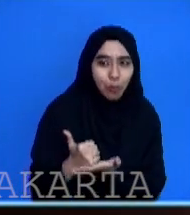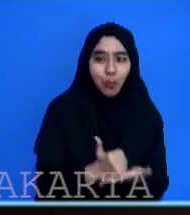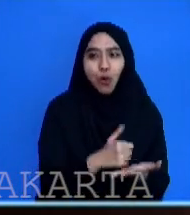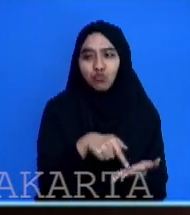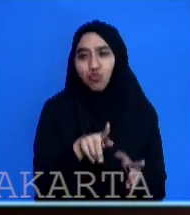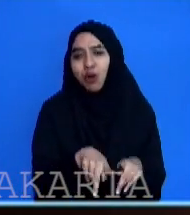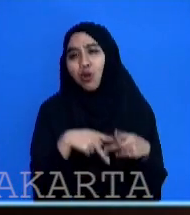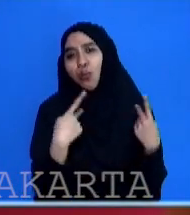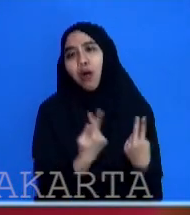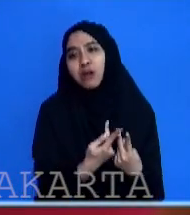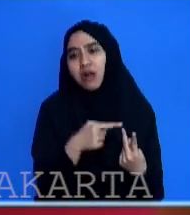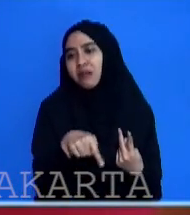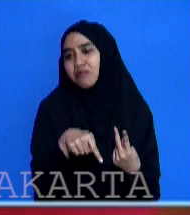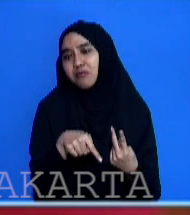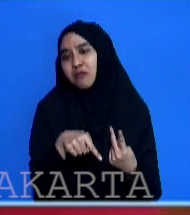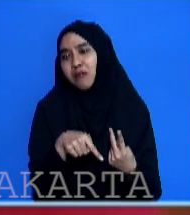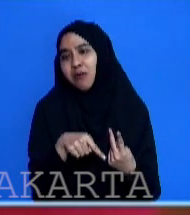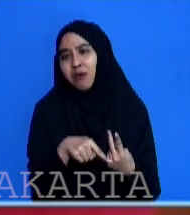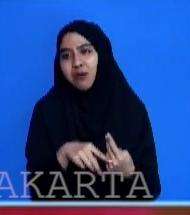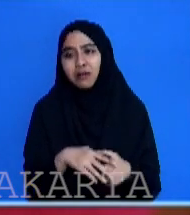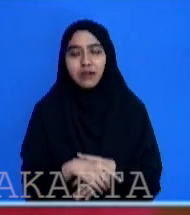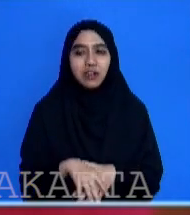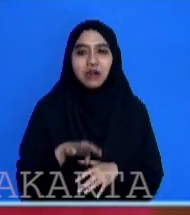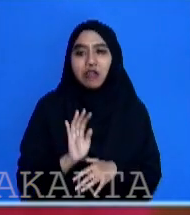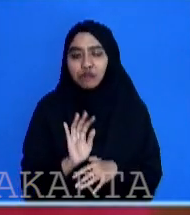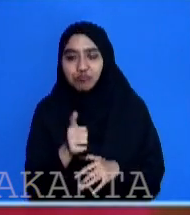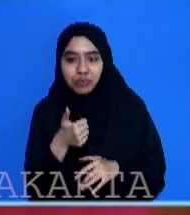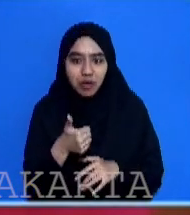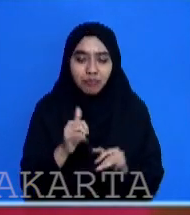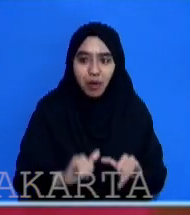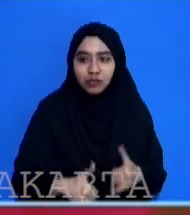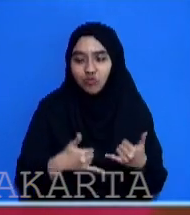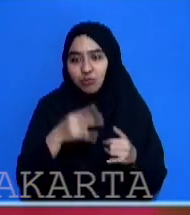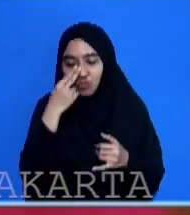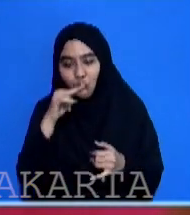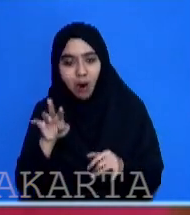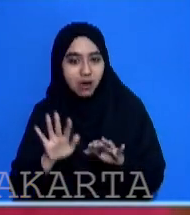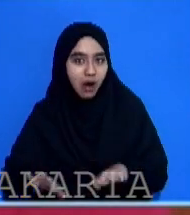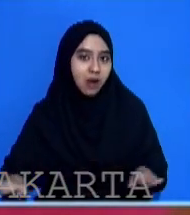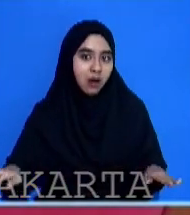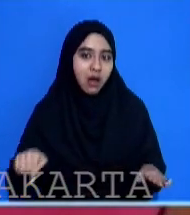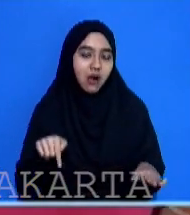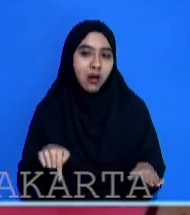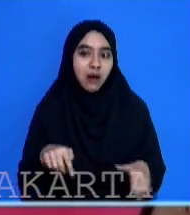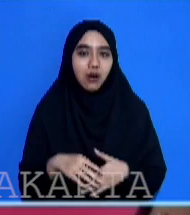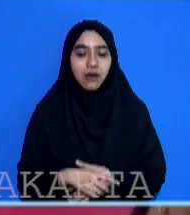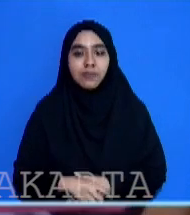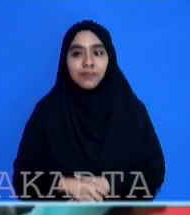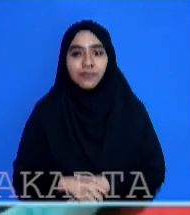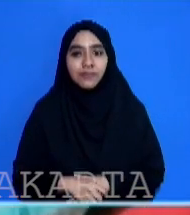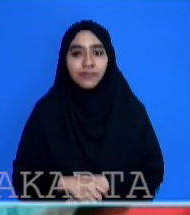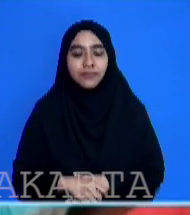perju serta berjanji akan memberikan beasiswa kepada anak semata wayang almarhum hast